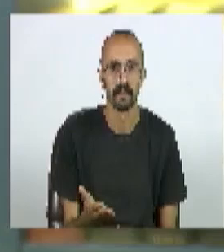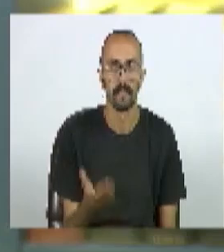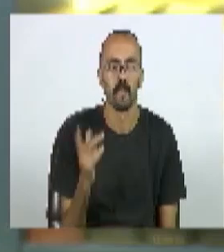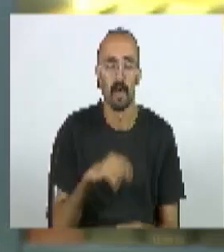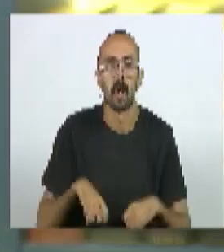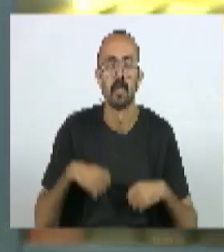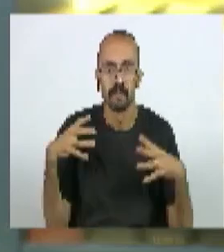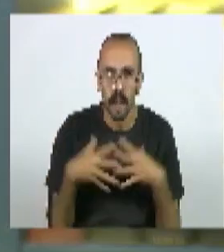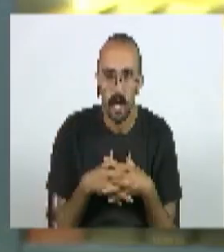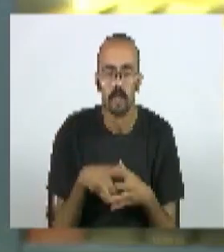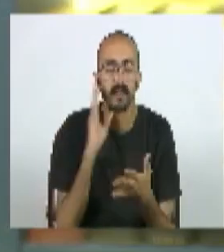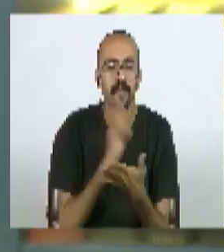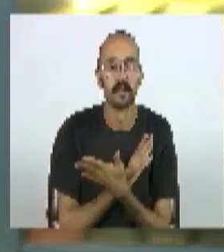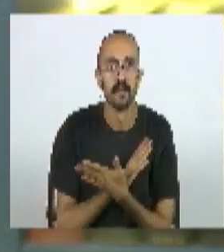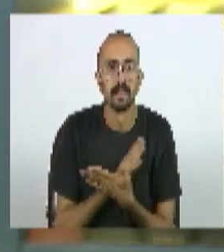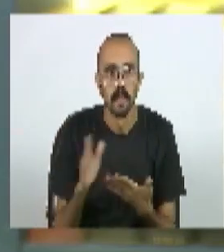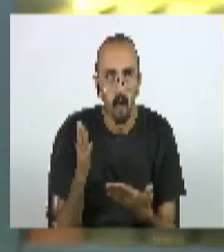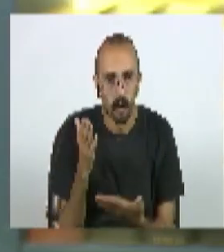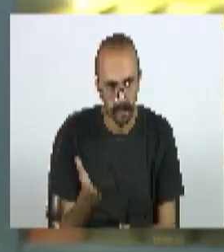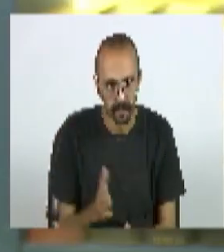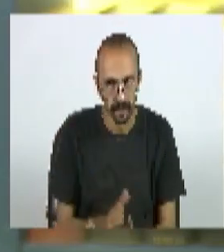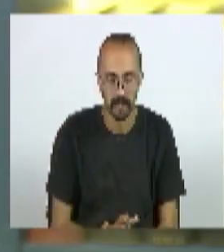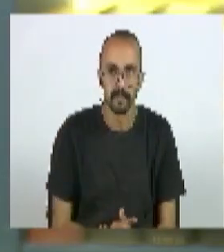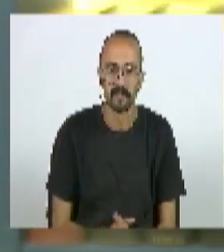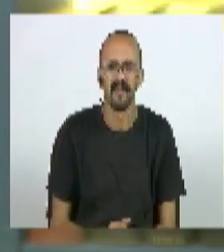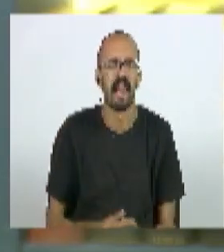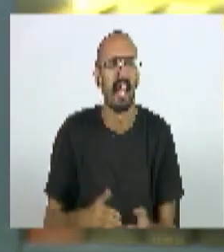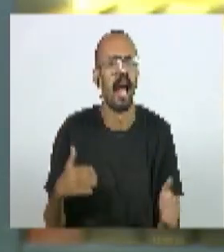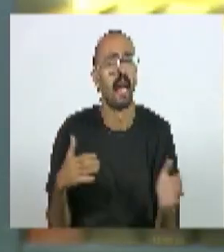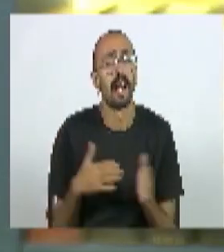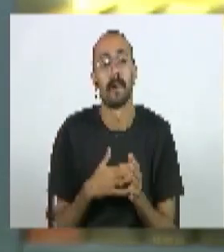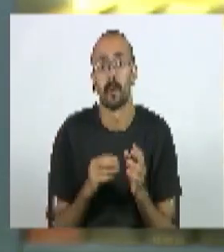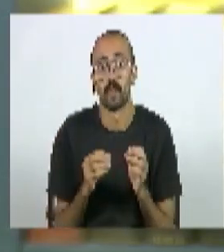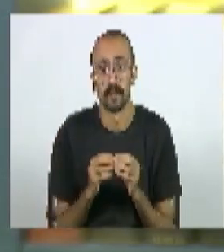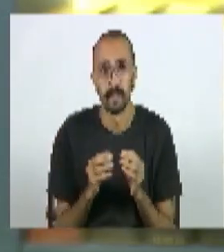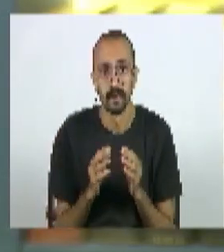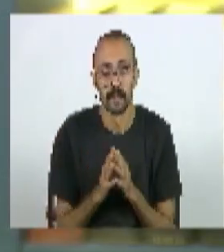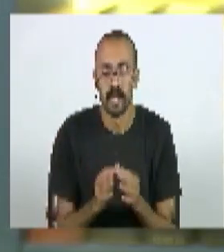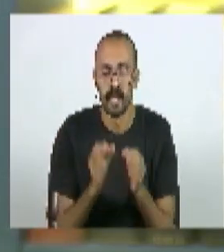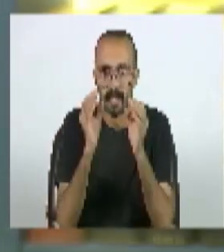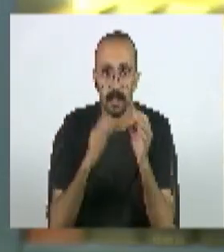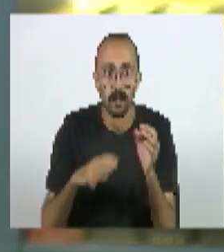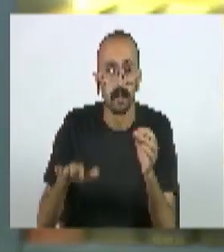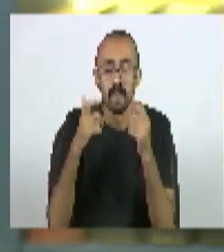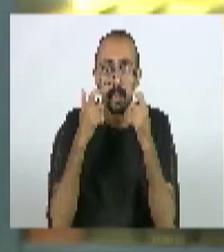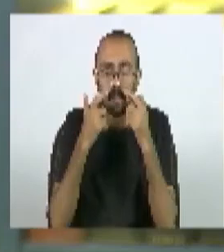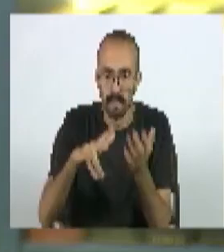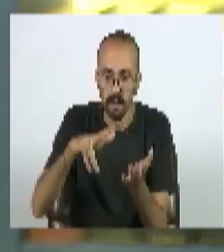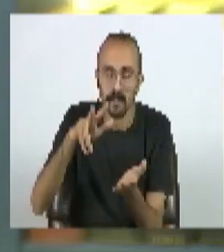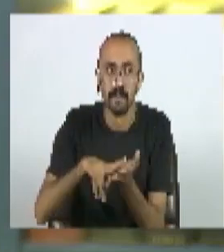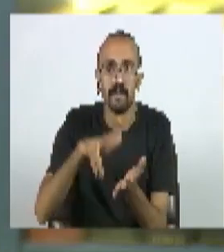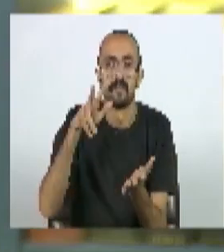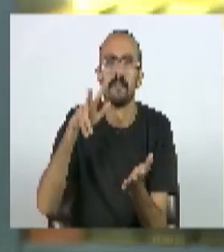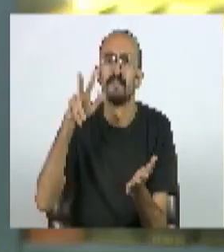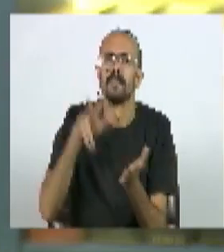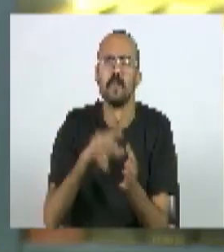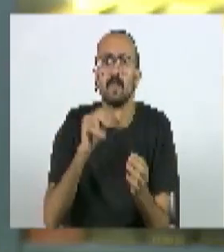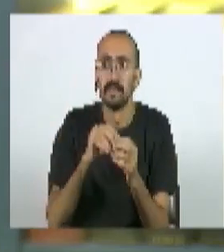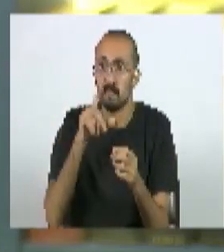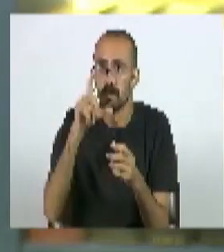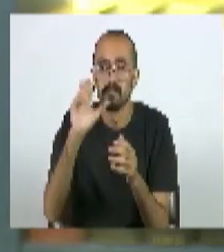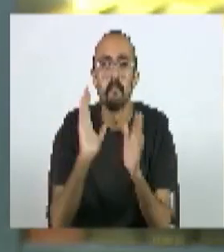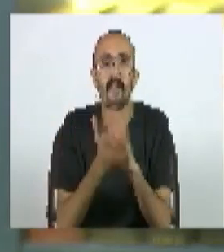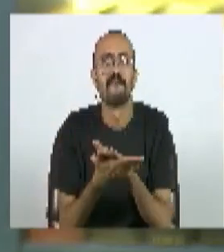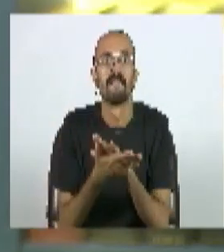والتعايش والتسامح فيما بينهم. آخر حاجة، لابد إن احنا نهتم بالتوثيق. أي تجربة